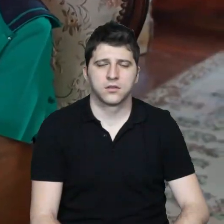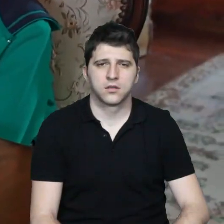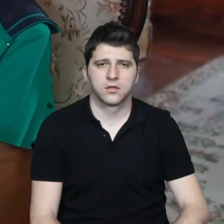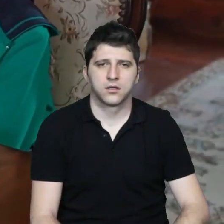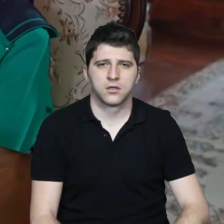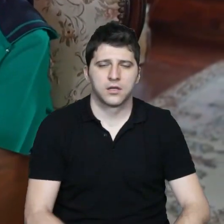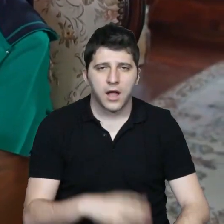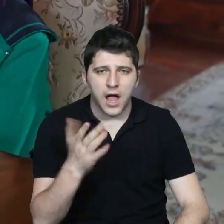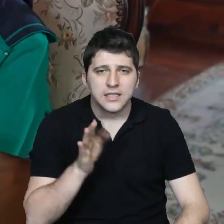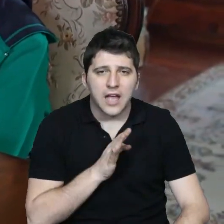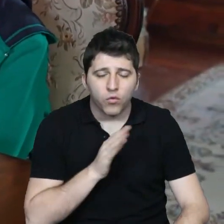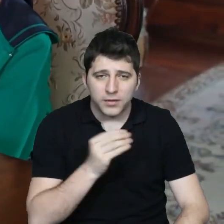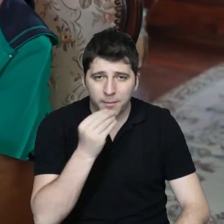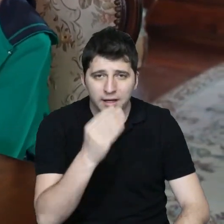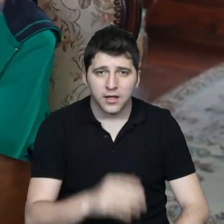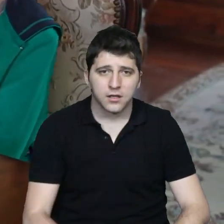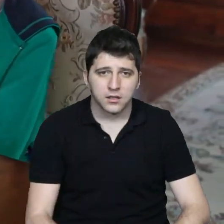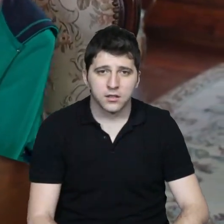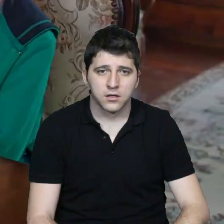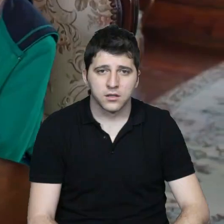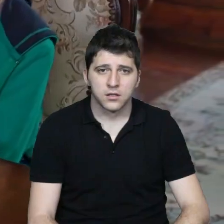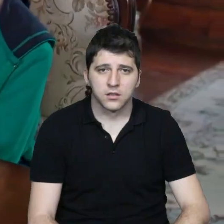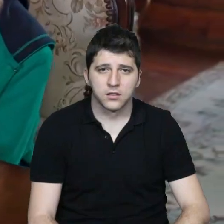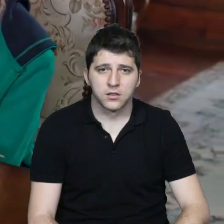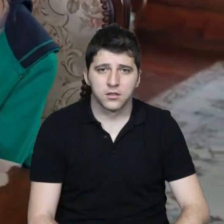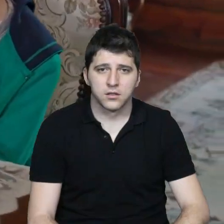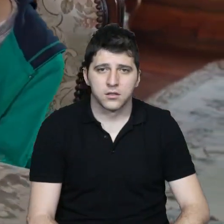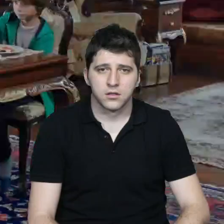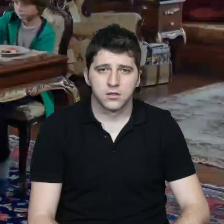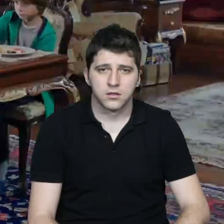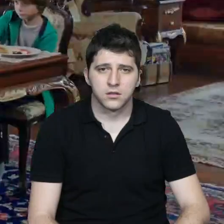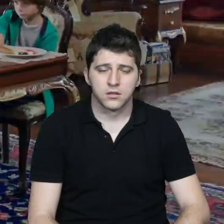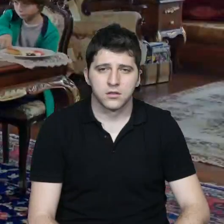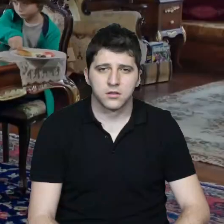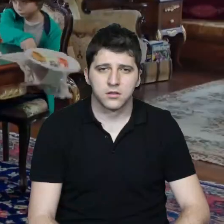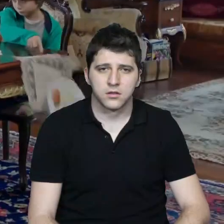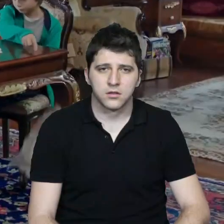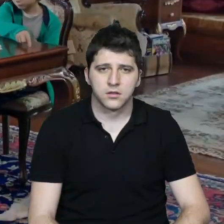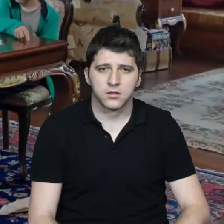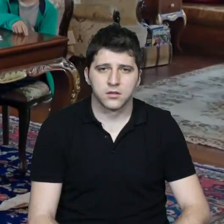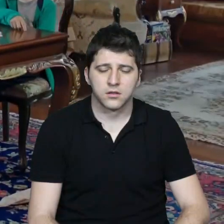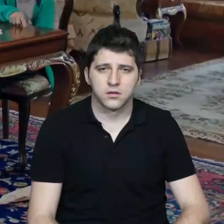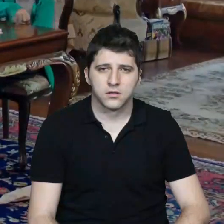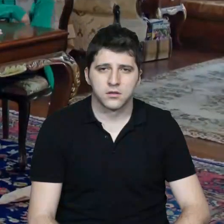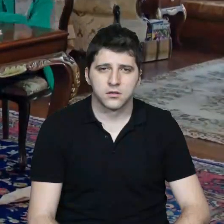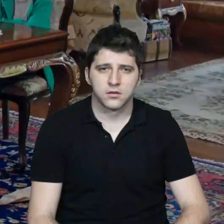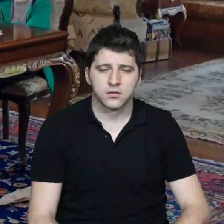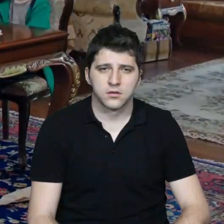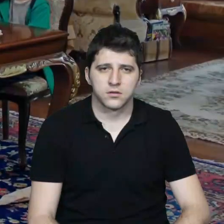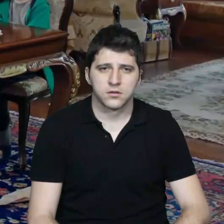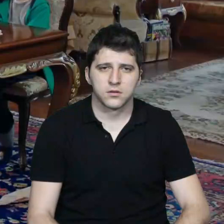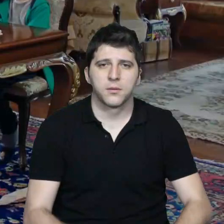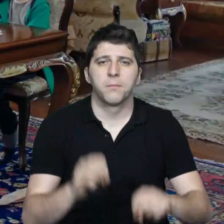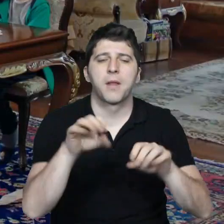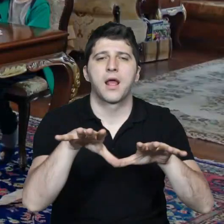geldi. Hadi yavrucuğum ye yemeğini. Poğaça servis etti. Arda Erol'un gözlerine bakarak tabağını yere etti.